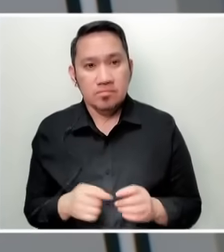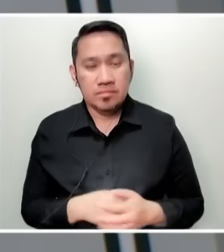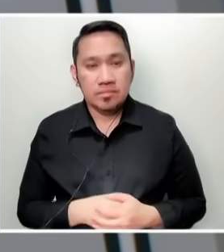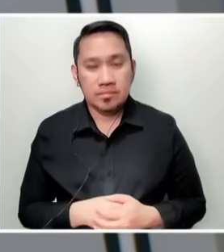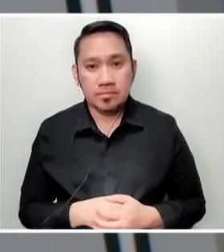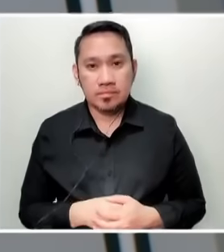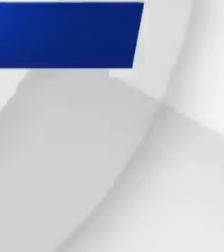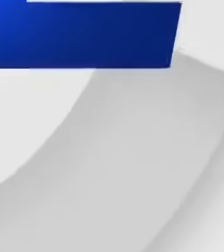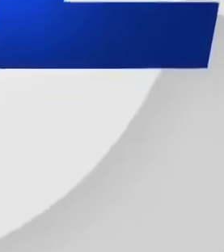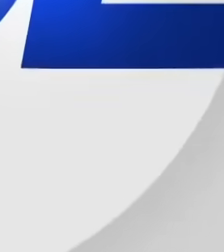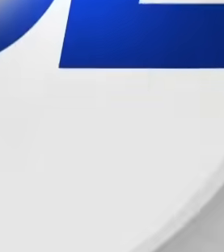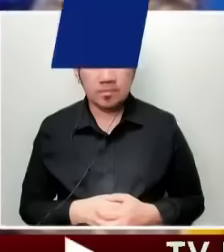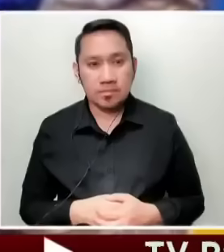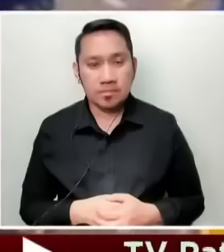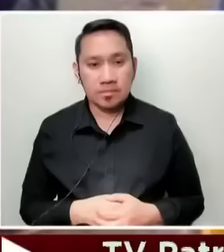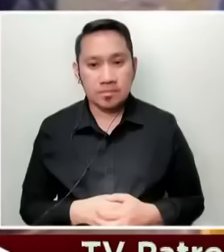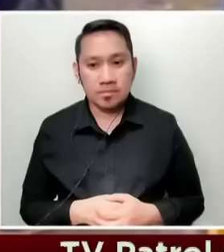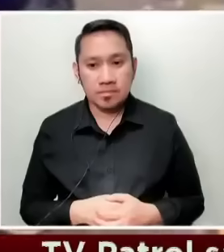Aquino.